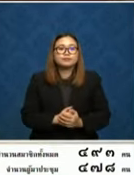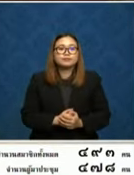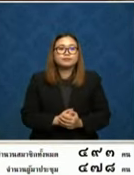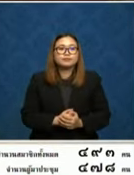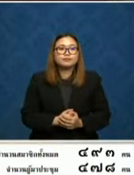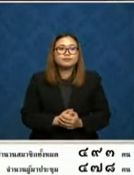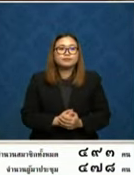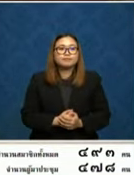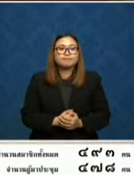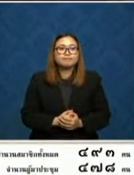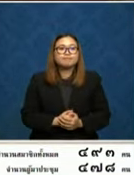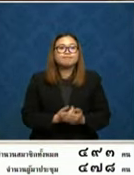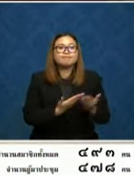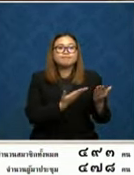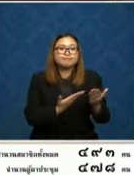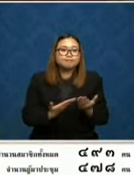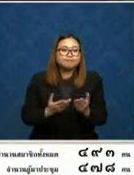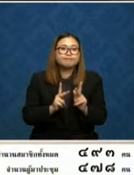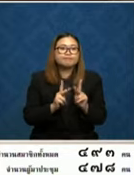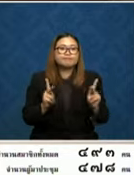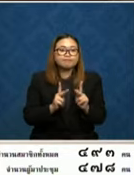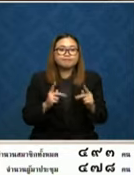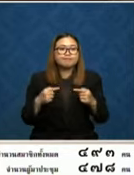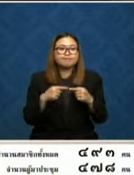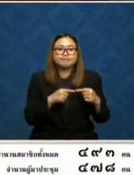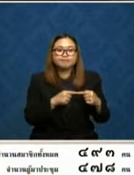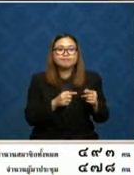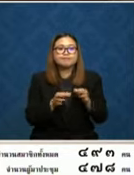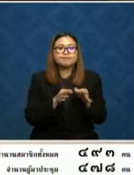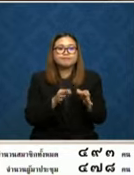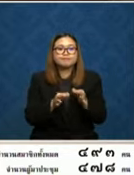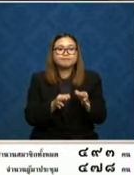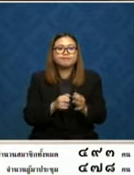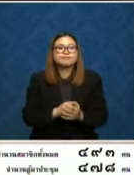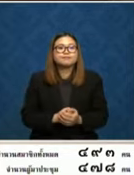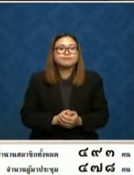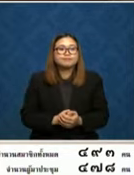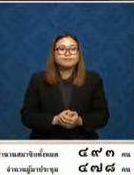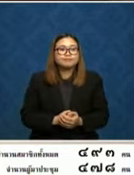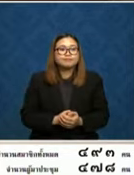ครับขอเชิญคณะกรรมการตอบชี้แจงครับ